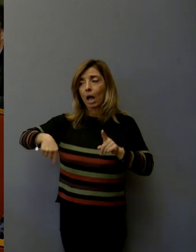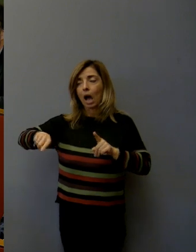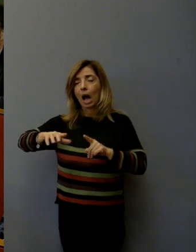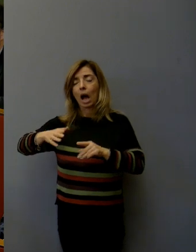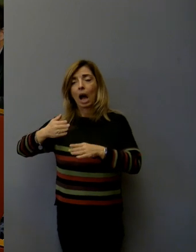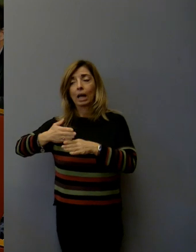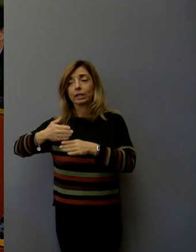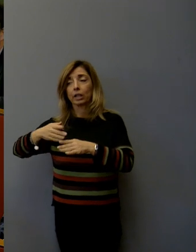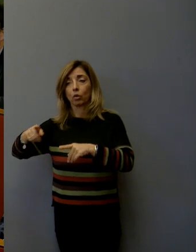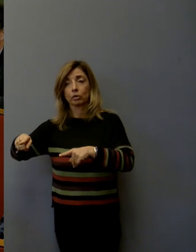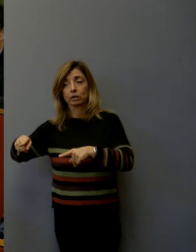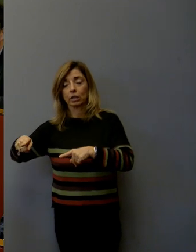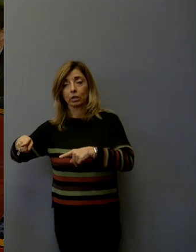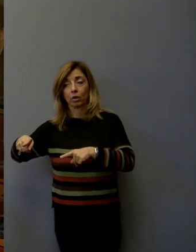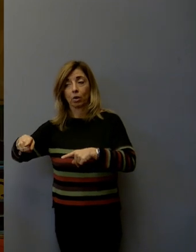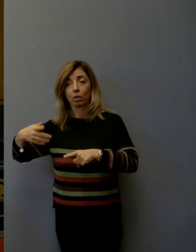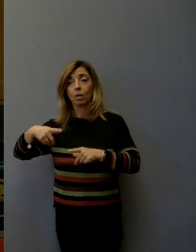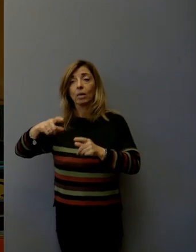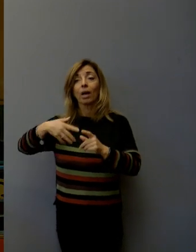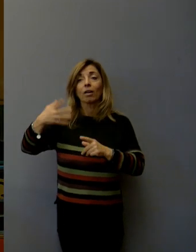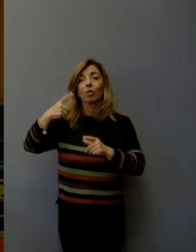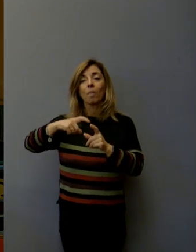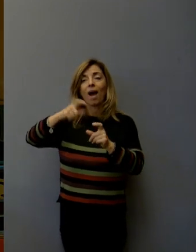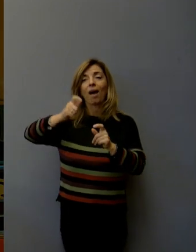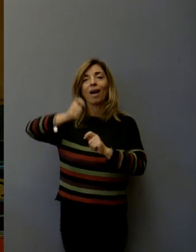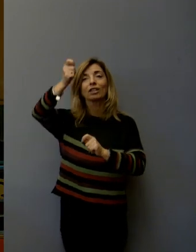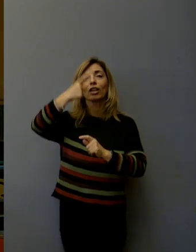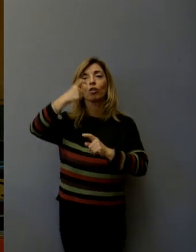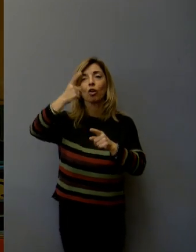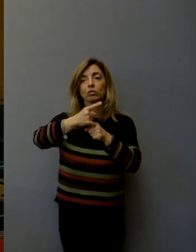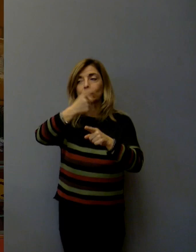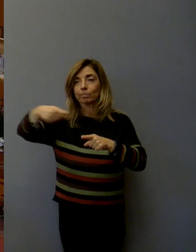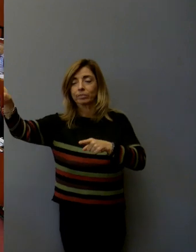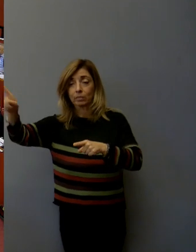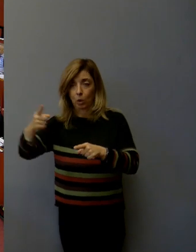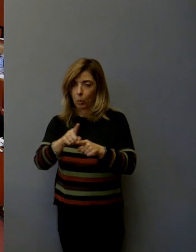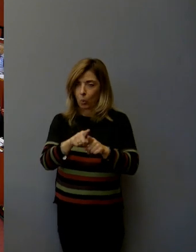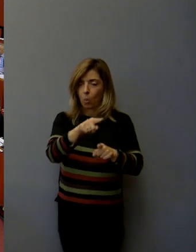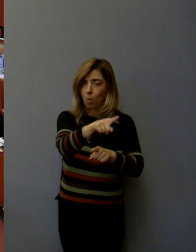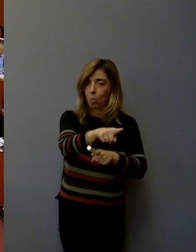perché altrimenti non è ordine Benissimo Perfetto consigliere Ceraudo